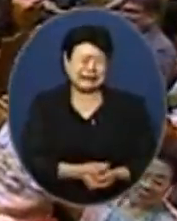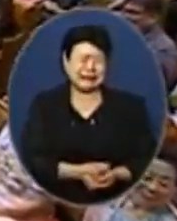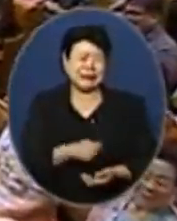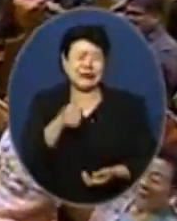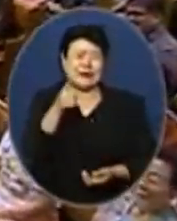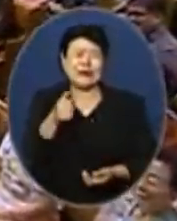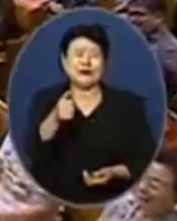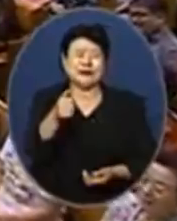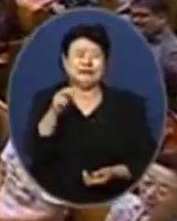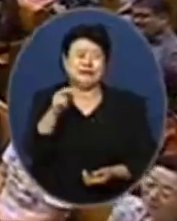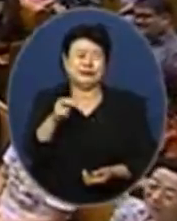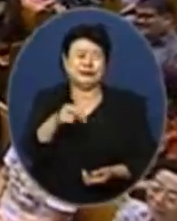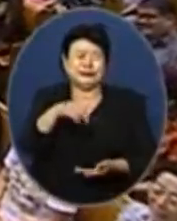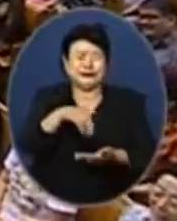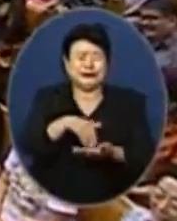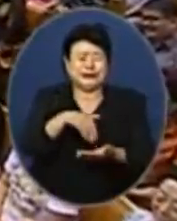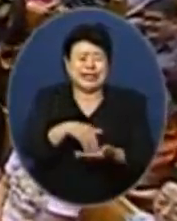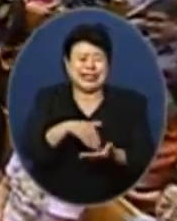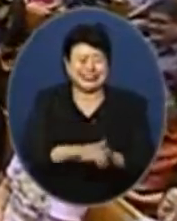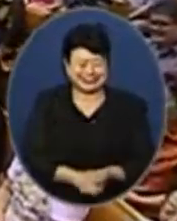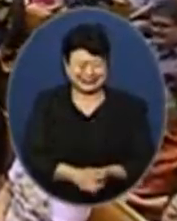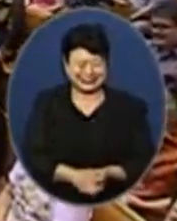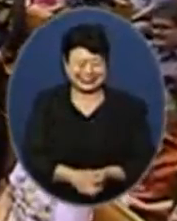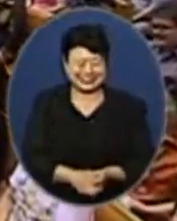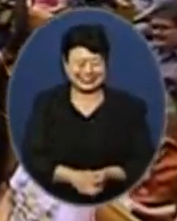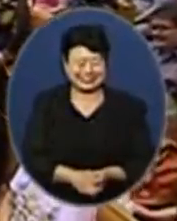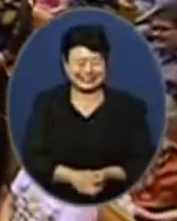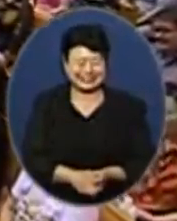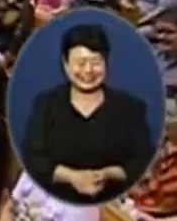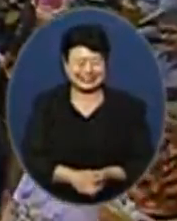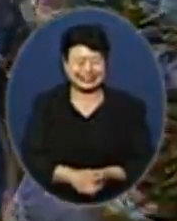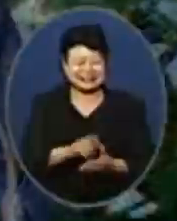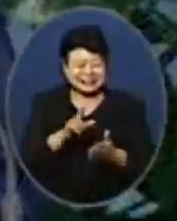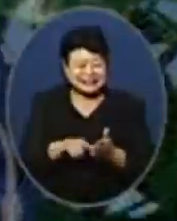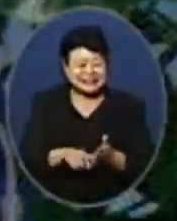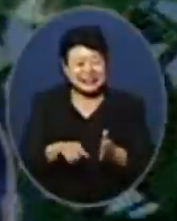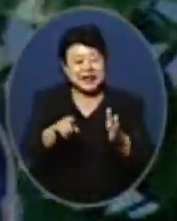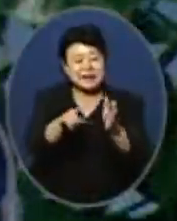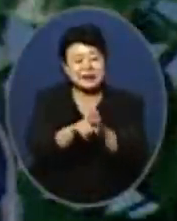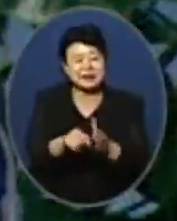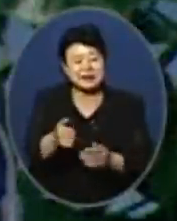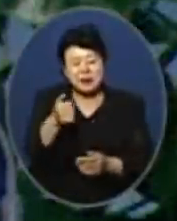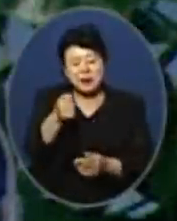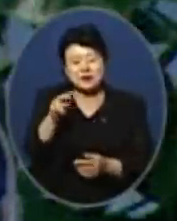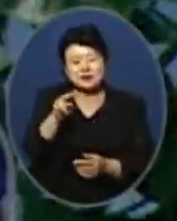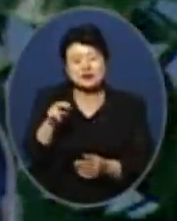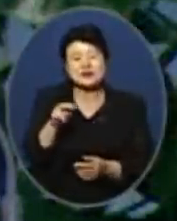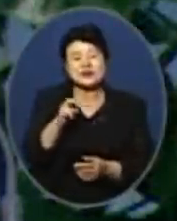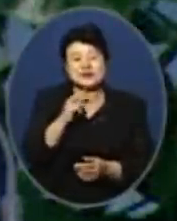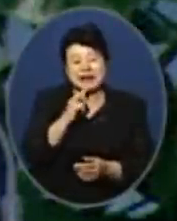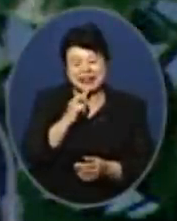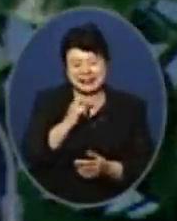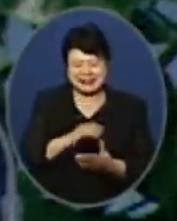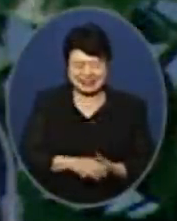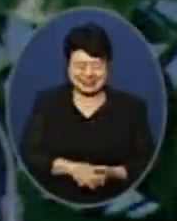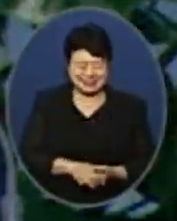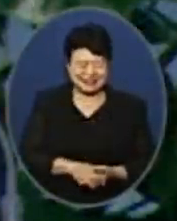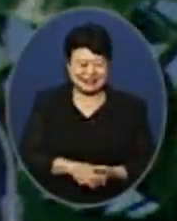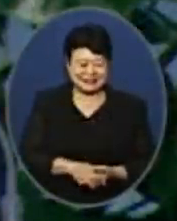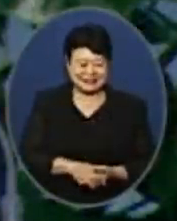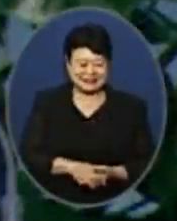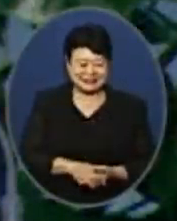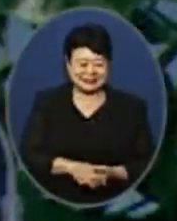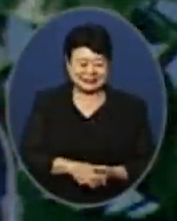했나, 얼마나 후회를 하는지 몰라요. 왜? 그때 제 믿음이 50불짜리밖에 안 됐어요.